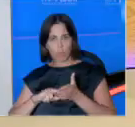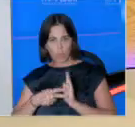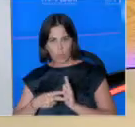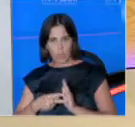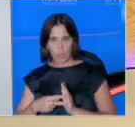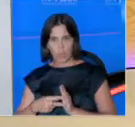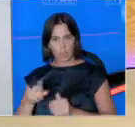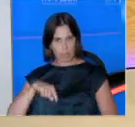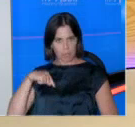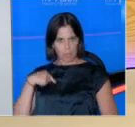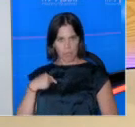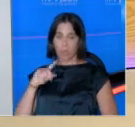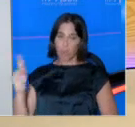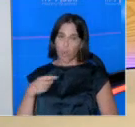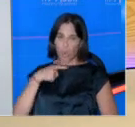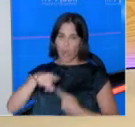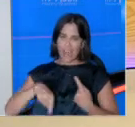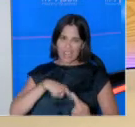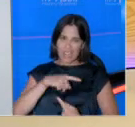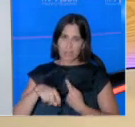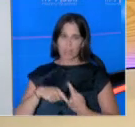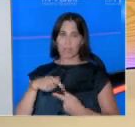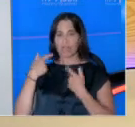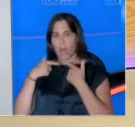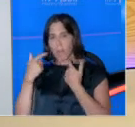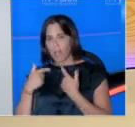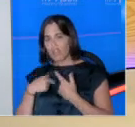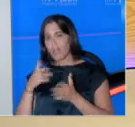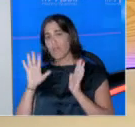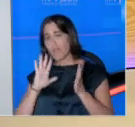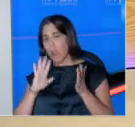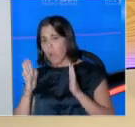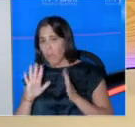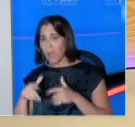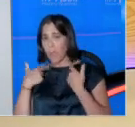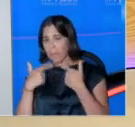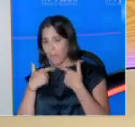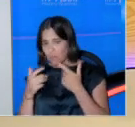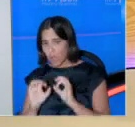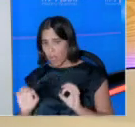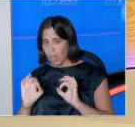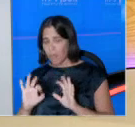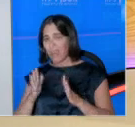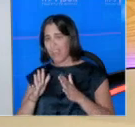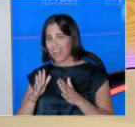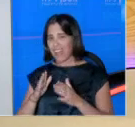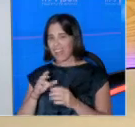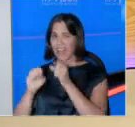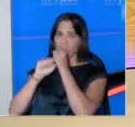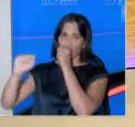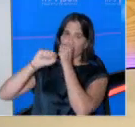זמן. כל הספינים של פרשנים שלא כל כך פרשנו, אלא